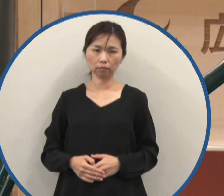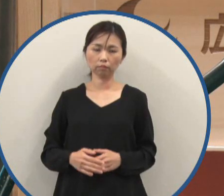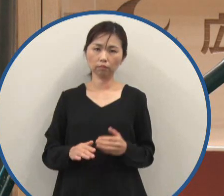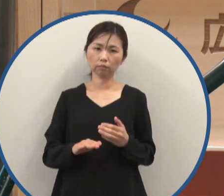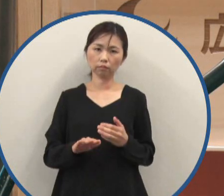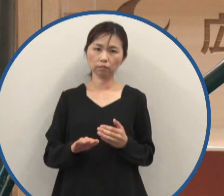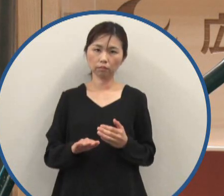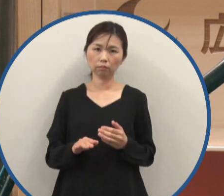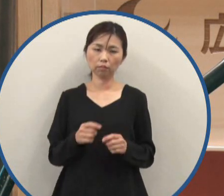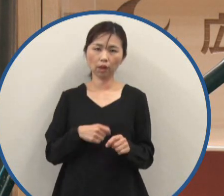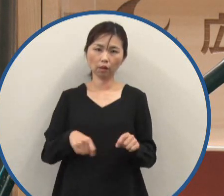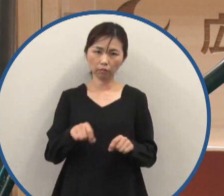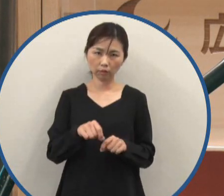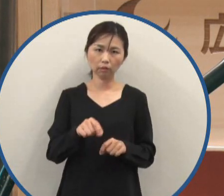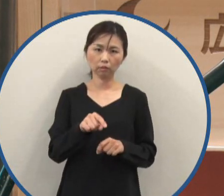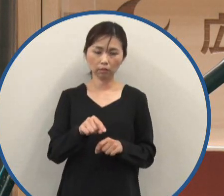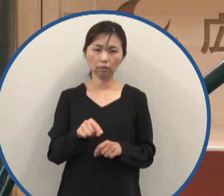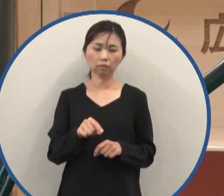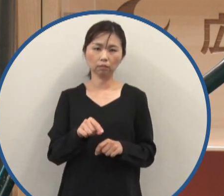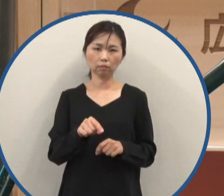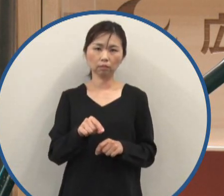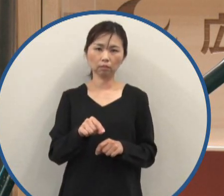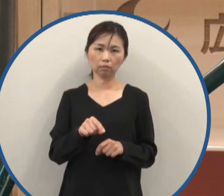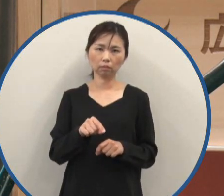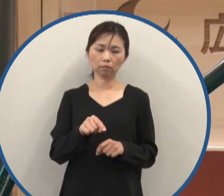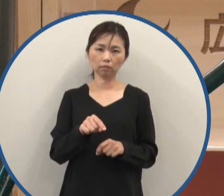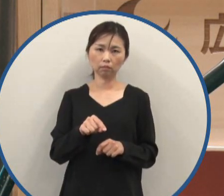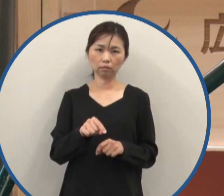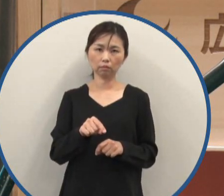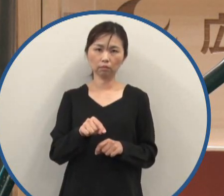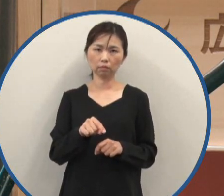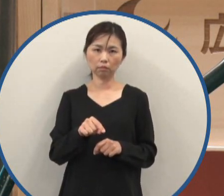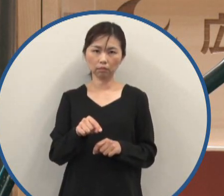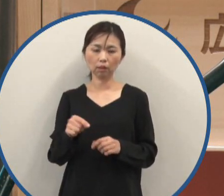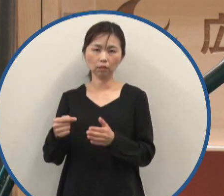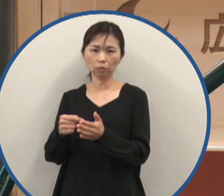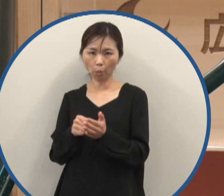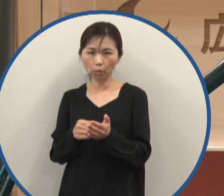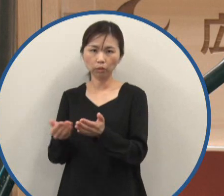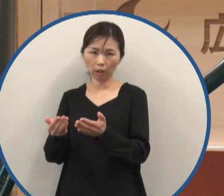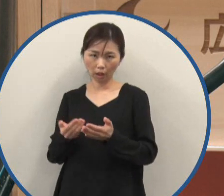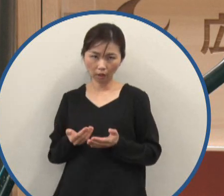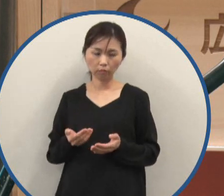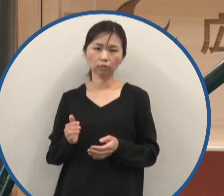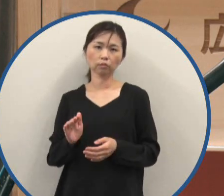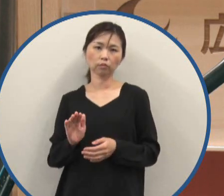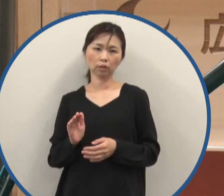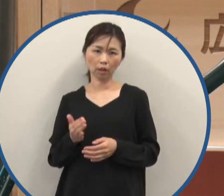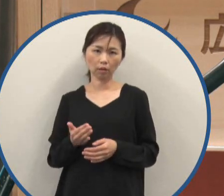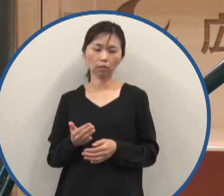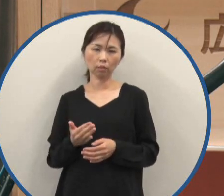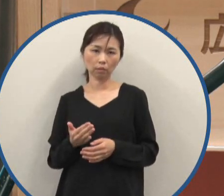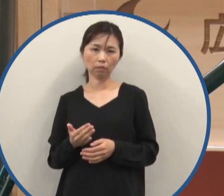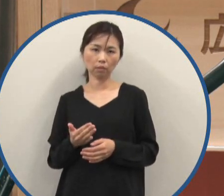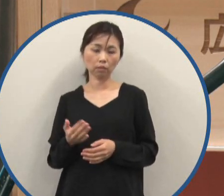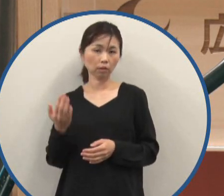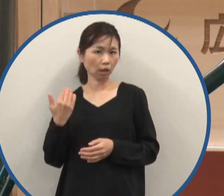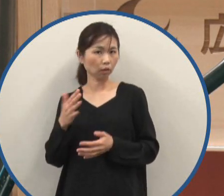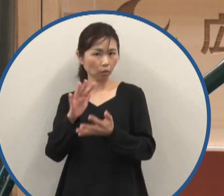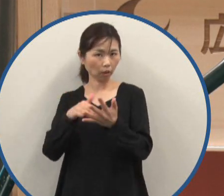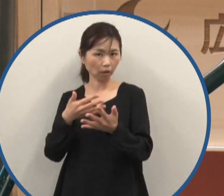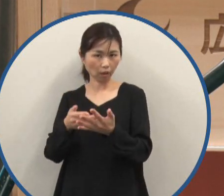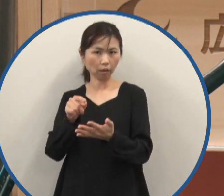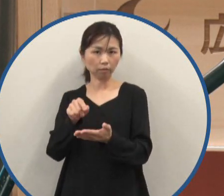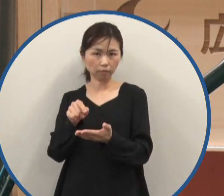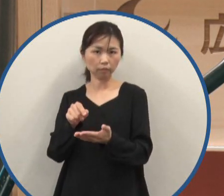でなかなかですね、まあ、最大限やっていただいているところではありますけれども、さっきのご覧いただいたようにです